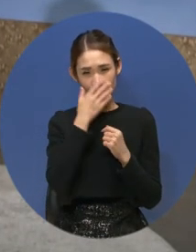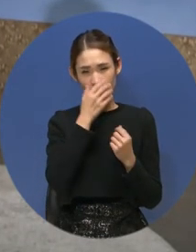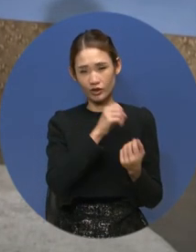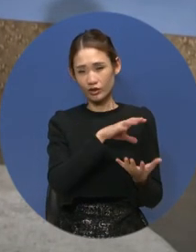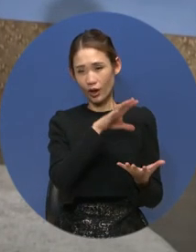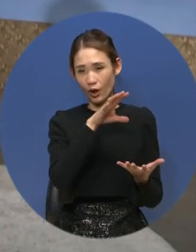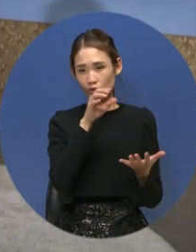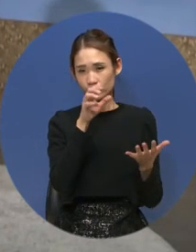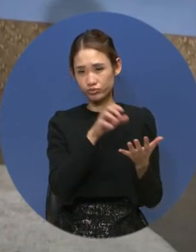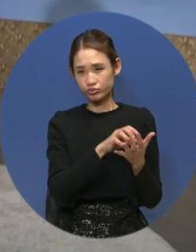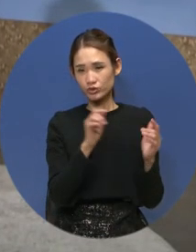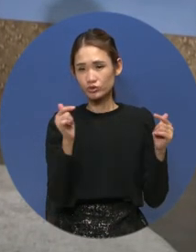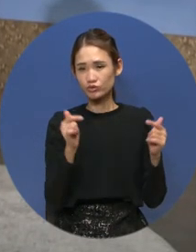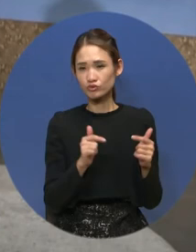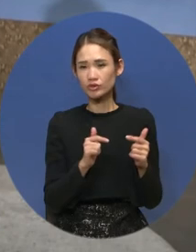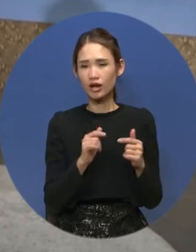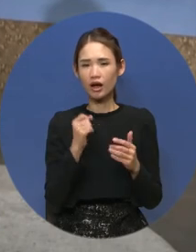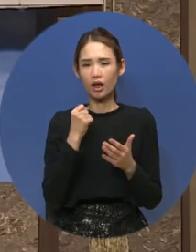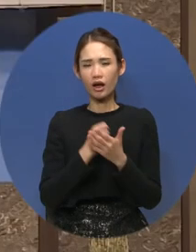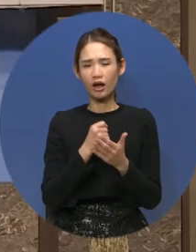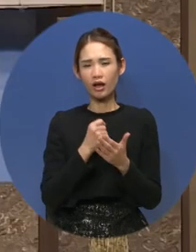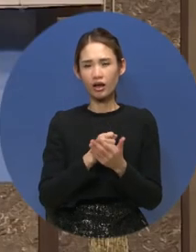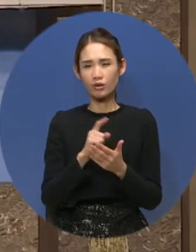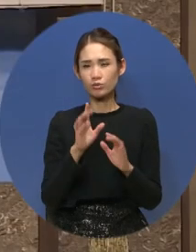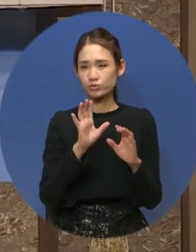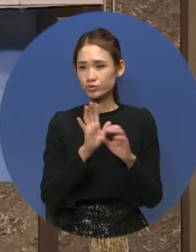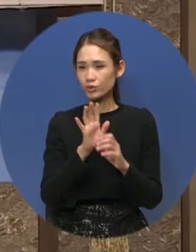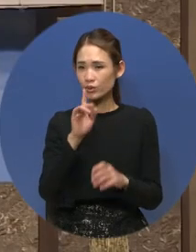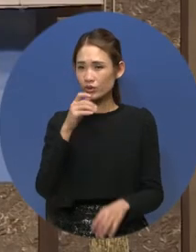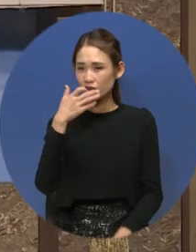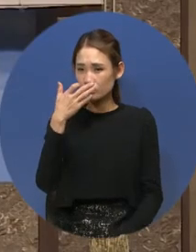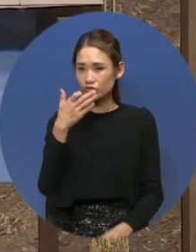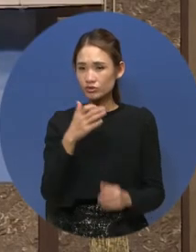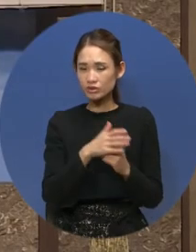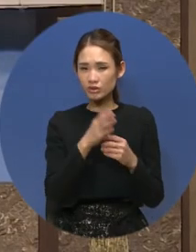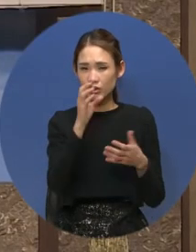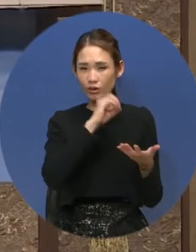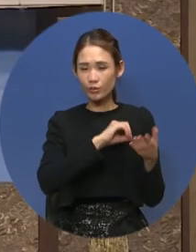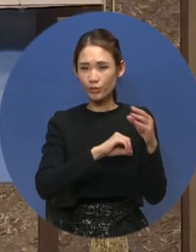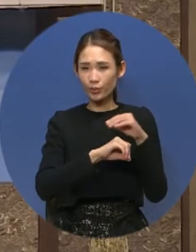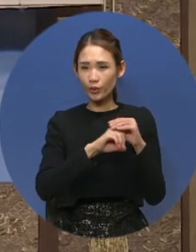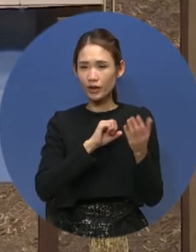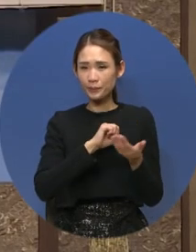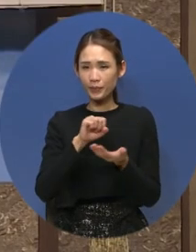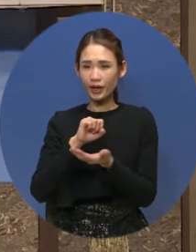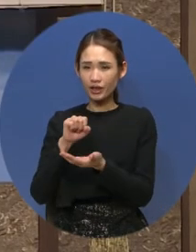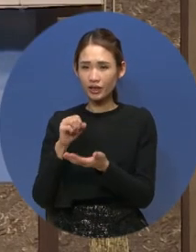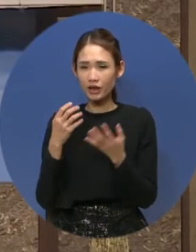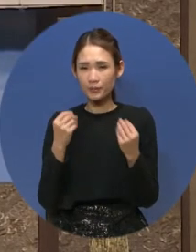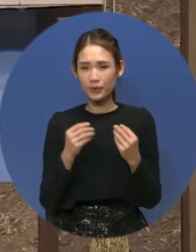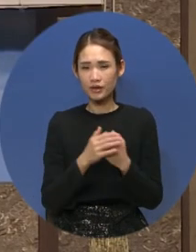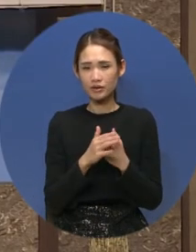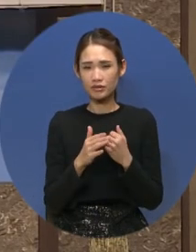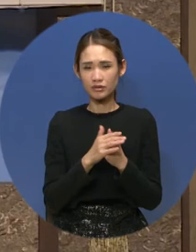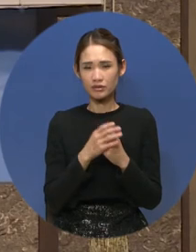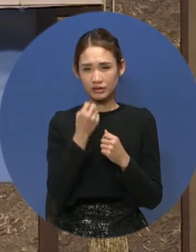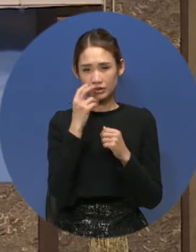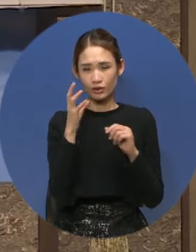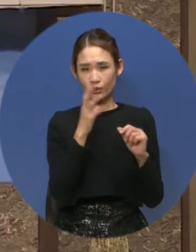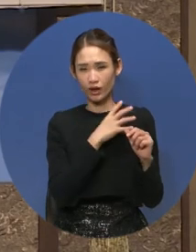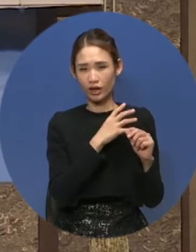배출이나 이런 게 네. 적은데 다만 안타까운 게 코로나 네. 이후로 이제 포장 배달 그게 많다 보니까